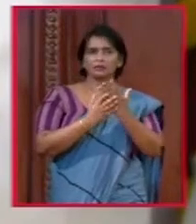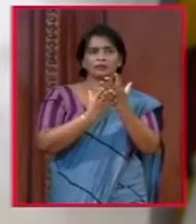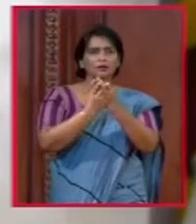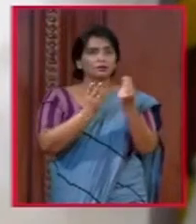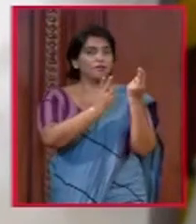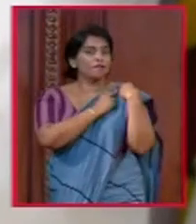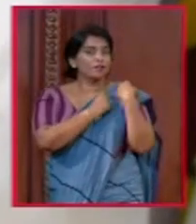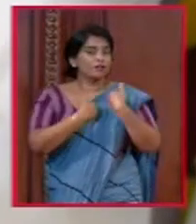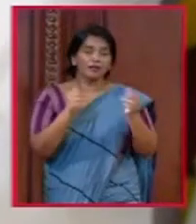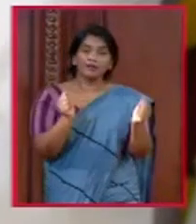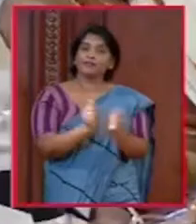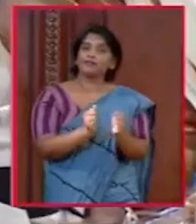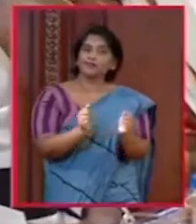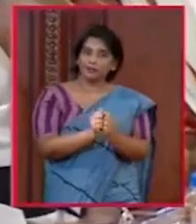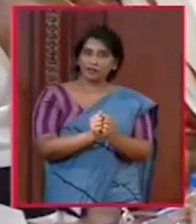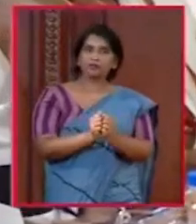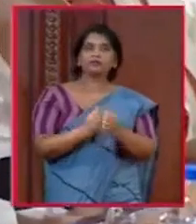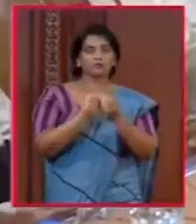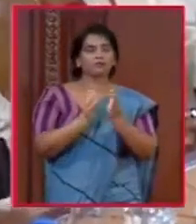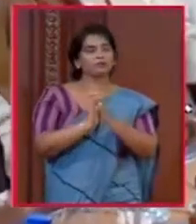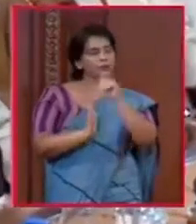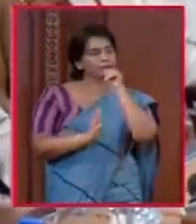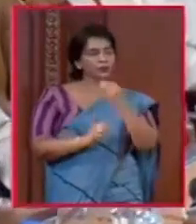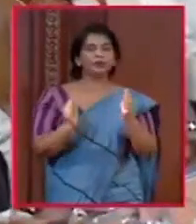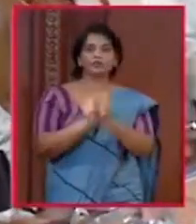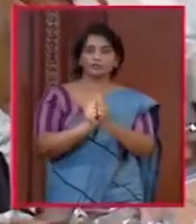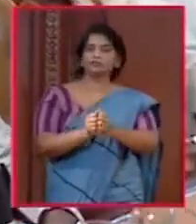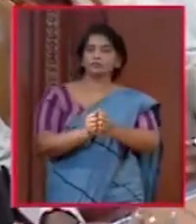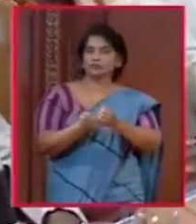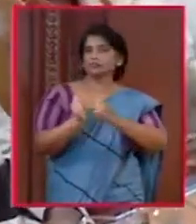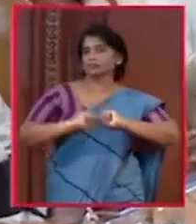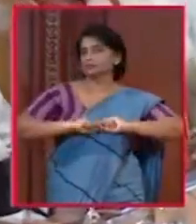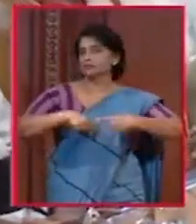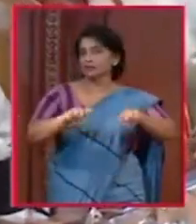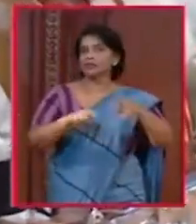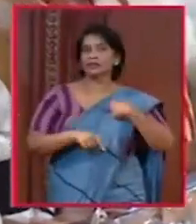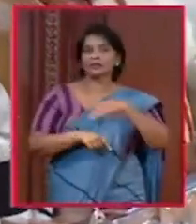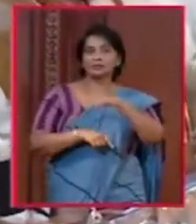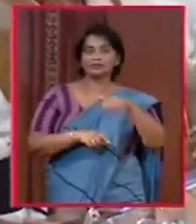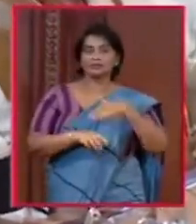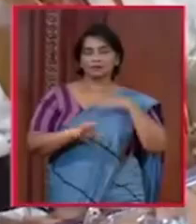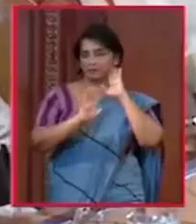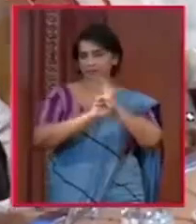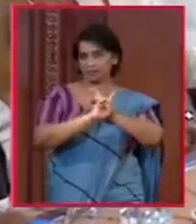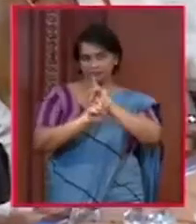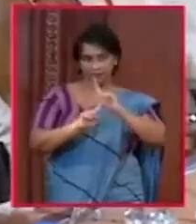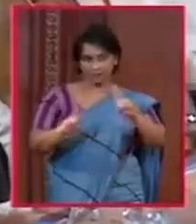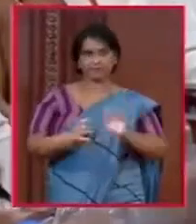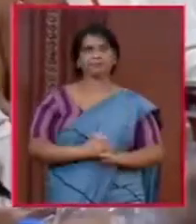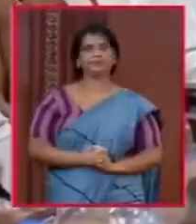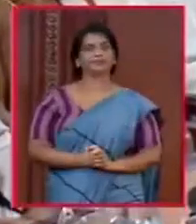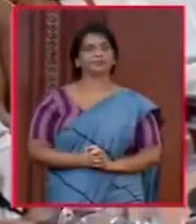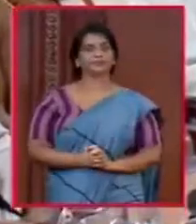මට පැවරී තිබෙන වැඩ කොටස මා නිසි පරිදි ඉටු කරන බව මේ සමාජයට ඒත්තු ගන්න මම සූදානම්.